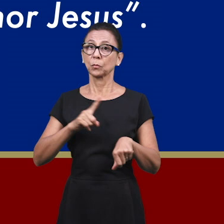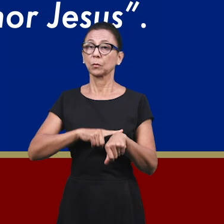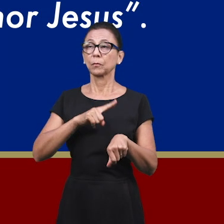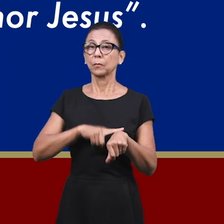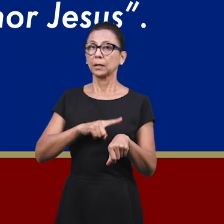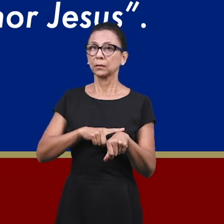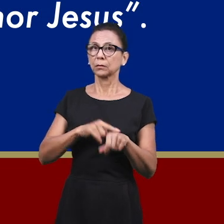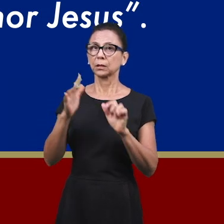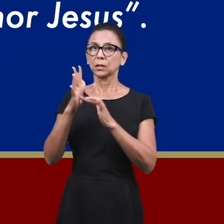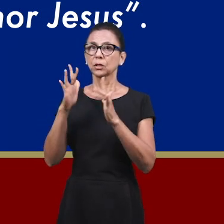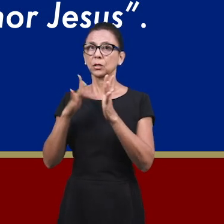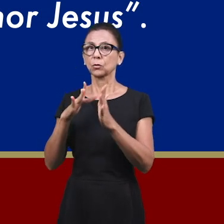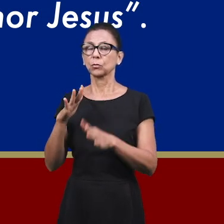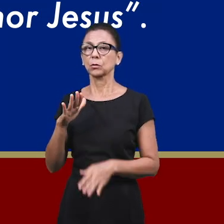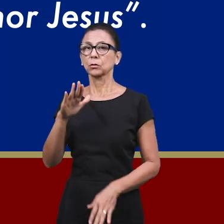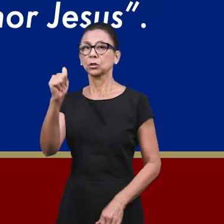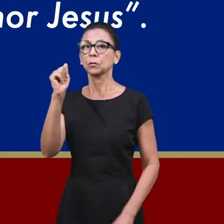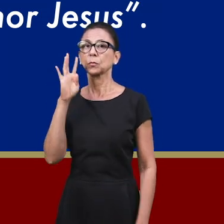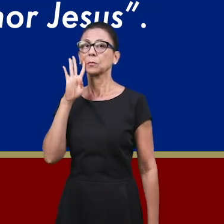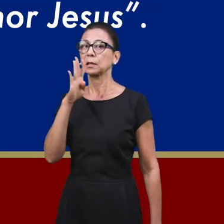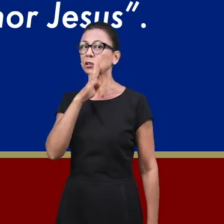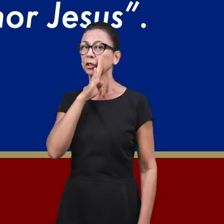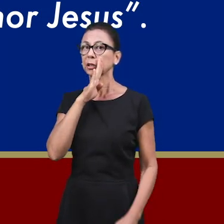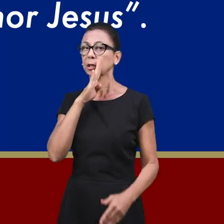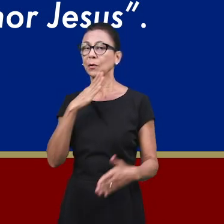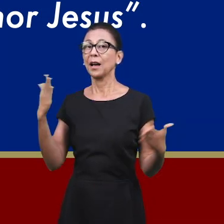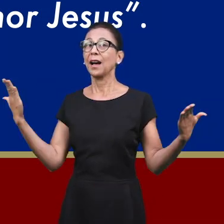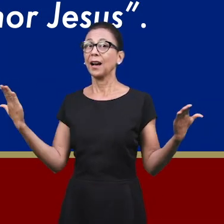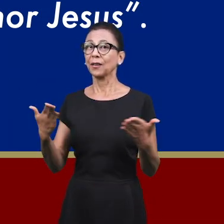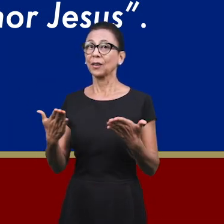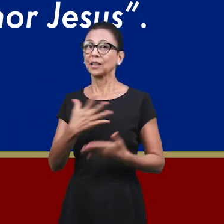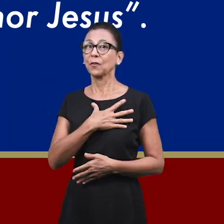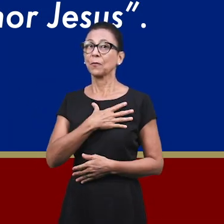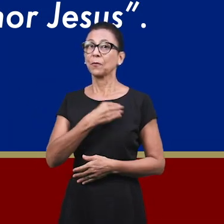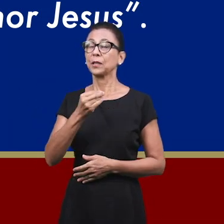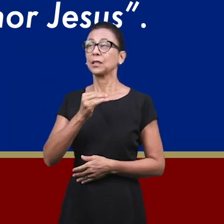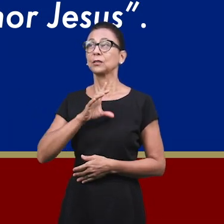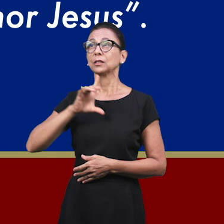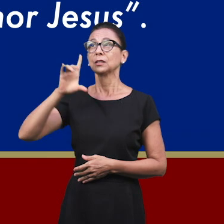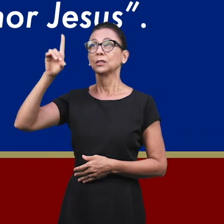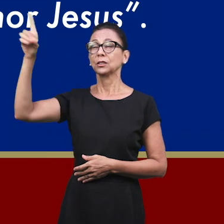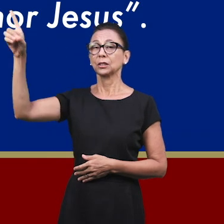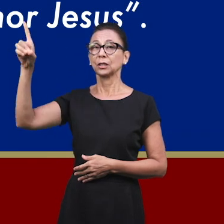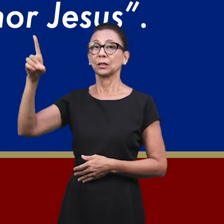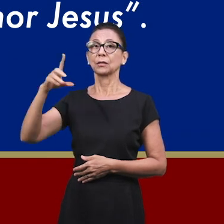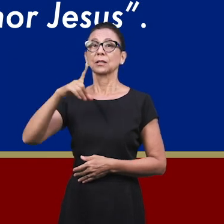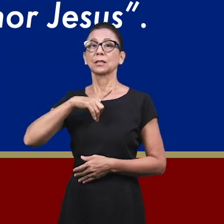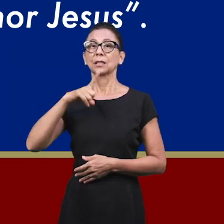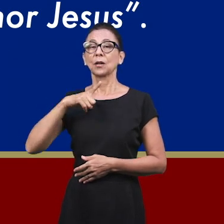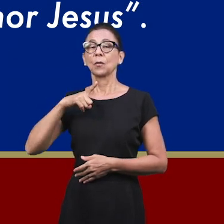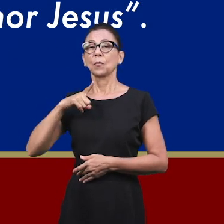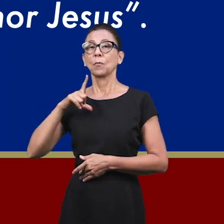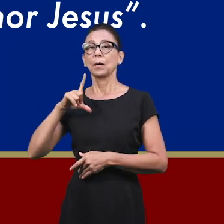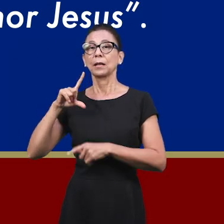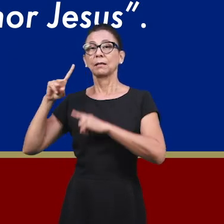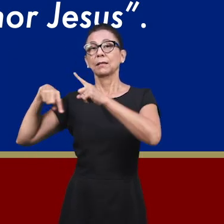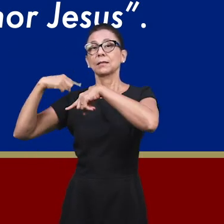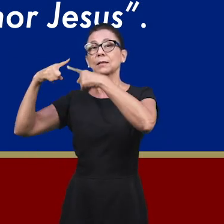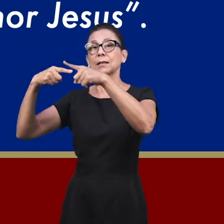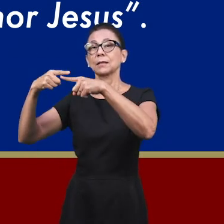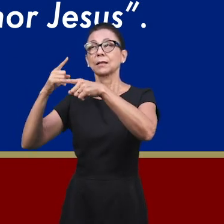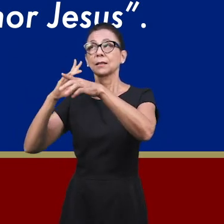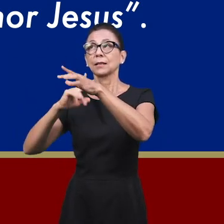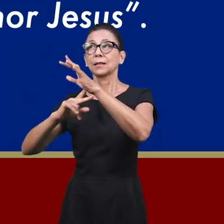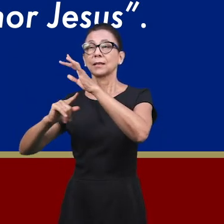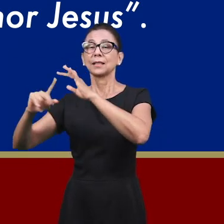devenu fils de Dieu. Il est devenu avoir une généalogie éternelle